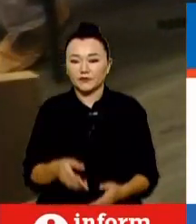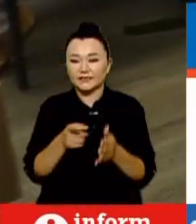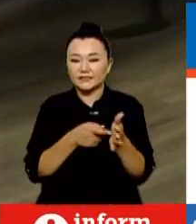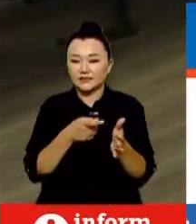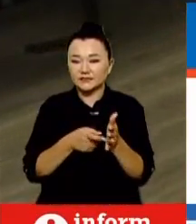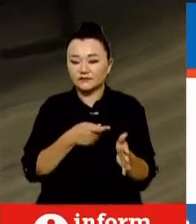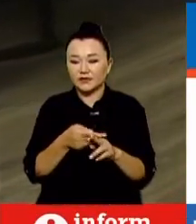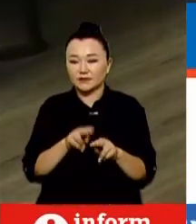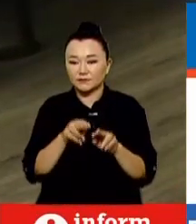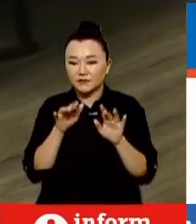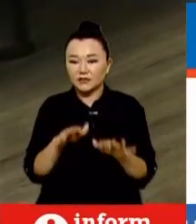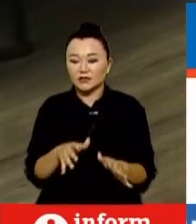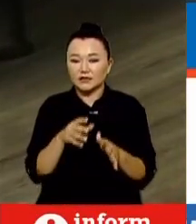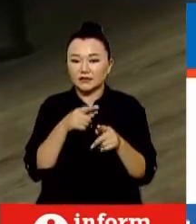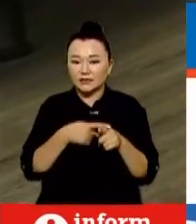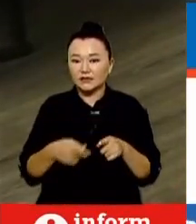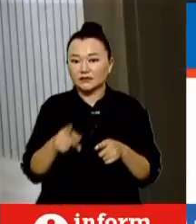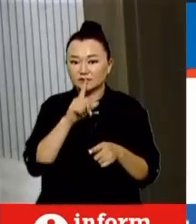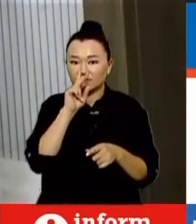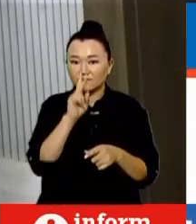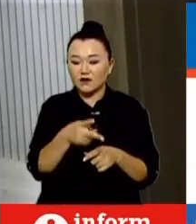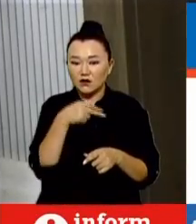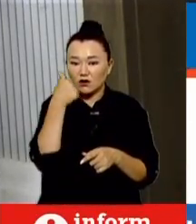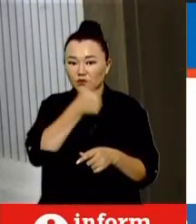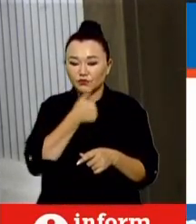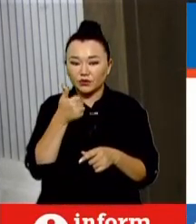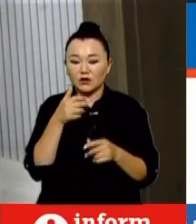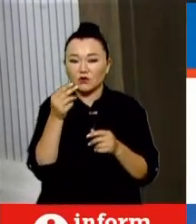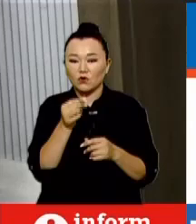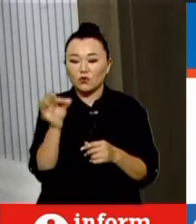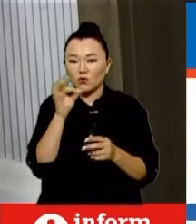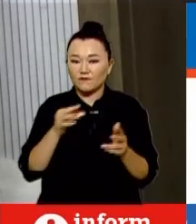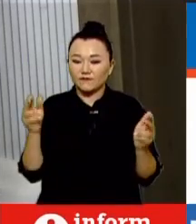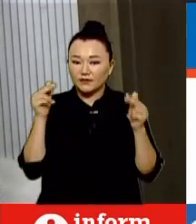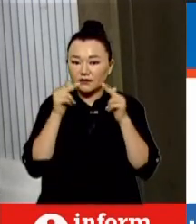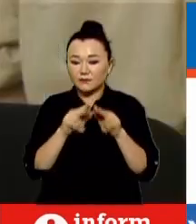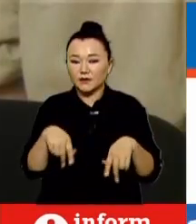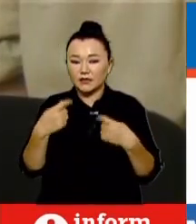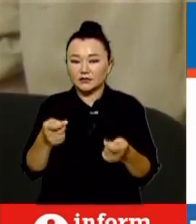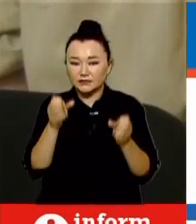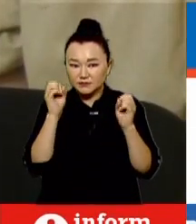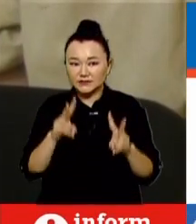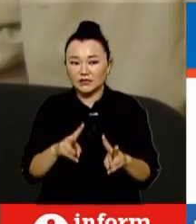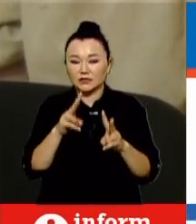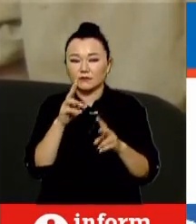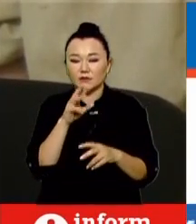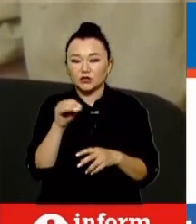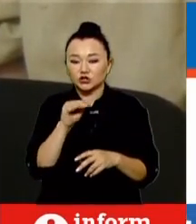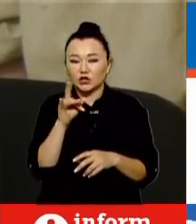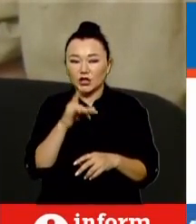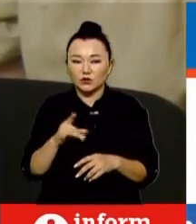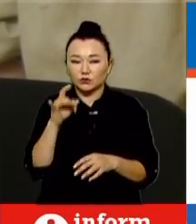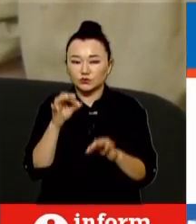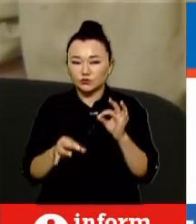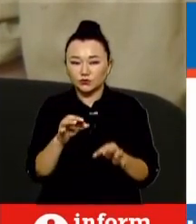Следствие по этому делу длилось 2 года. После материалы о финансовой пирамиде были переданы в специализированный межрайонный суд по